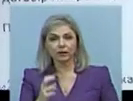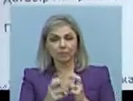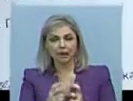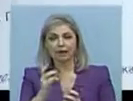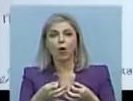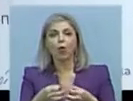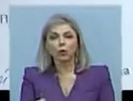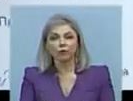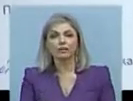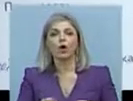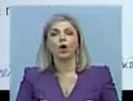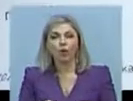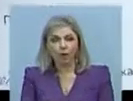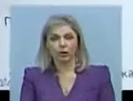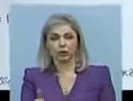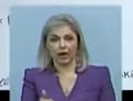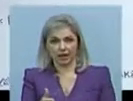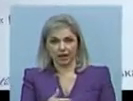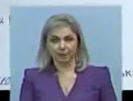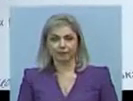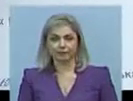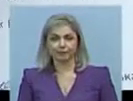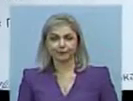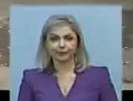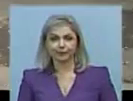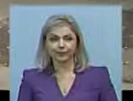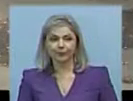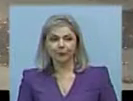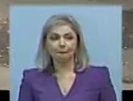дозвіл утилізації мору риби у крематорії комунального підприємства.